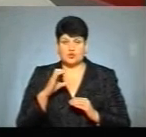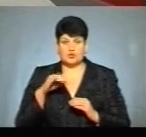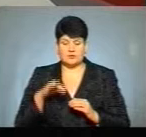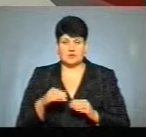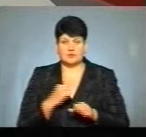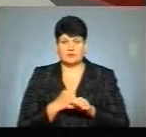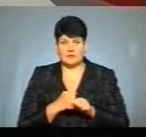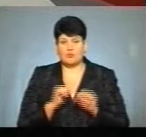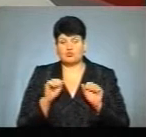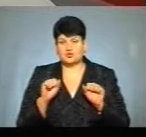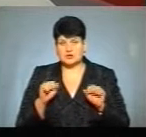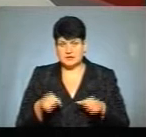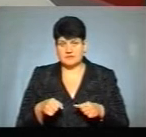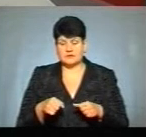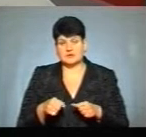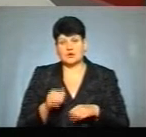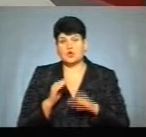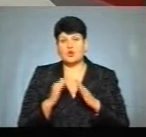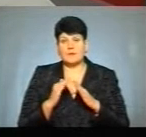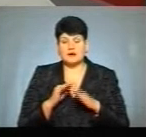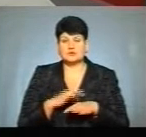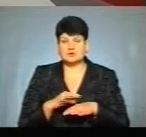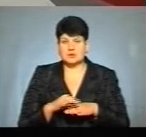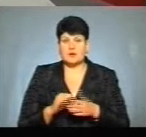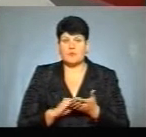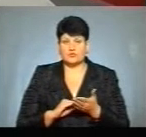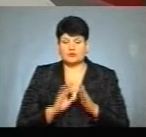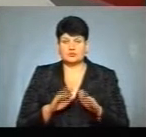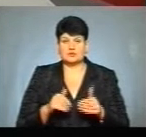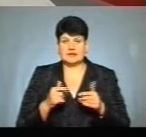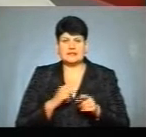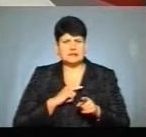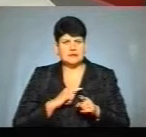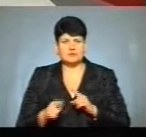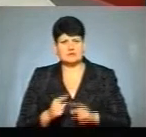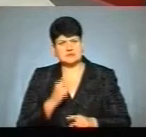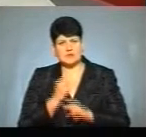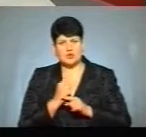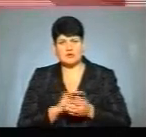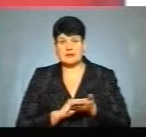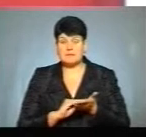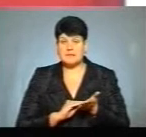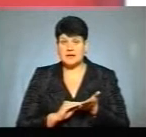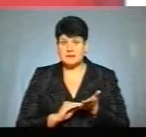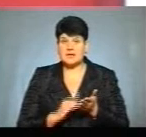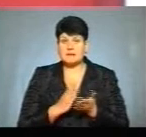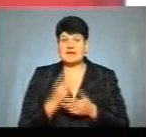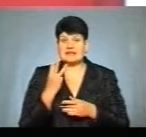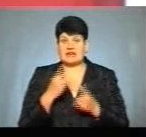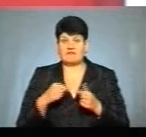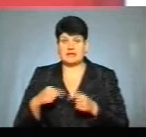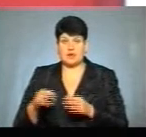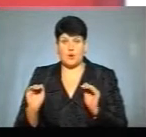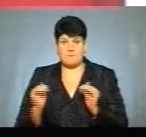вчинення, імовірного вчинення факту домашнього насильства повторно буде винесений терміновий заборонний припис, який має 3 види обмеження